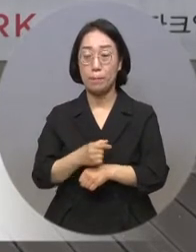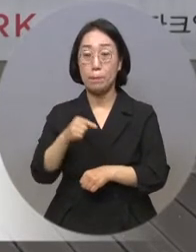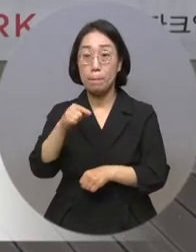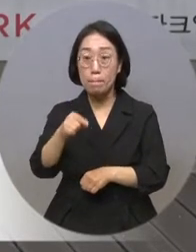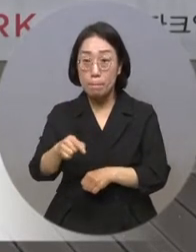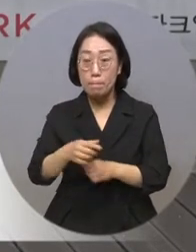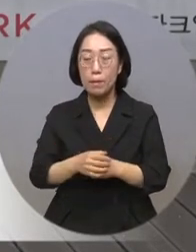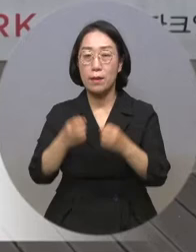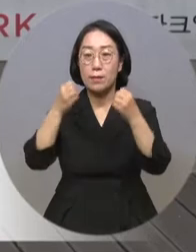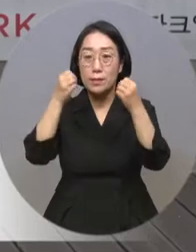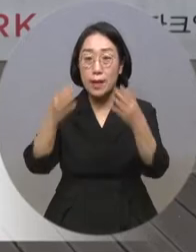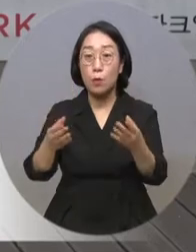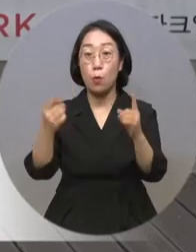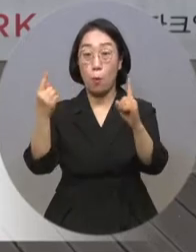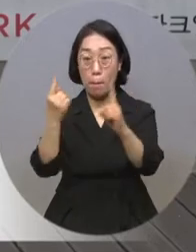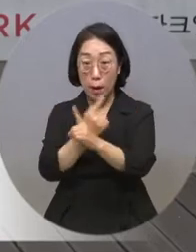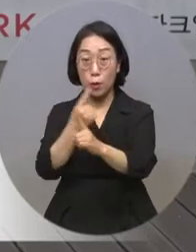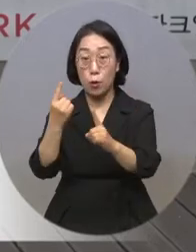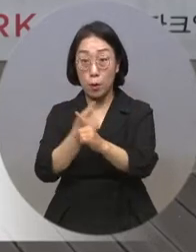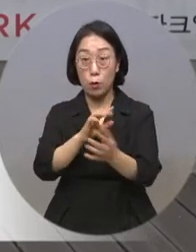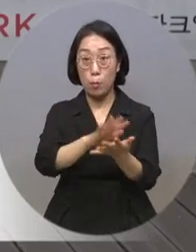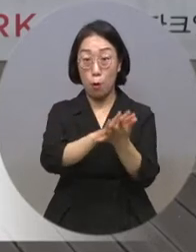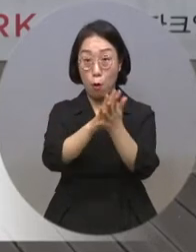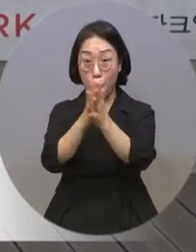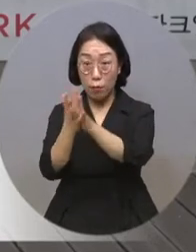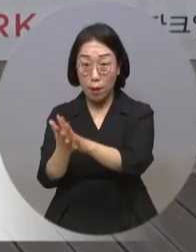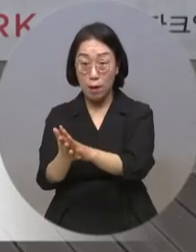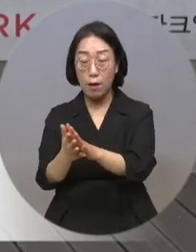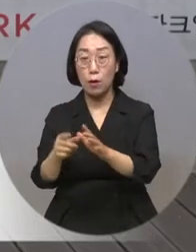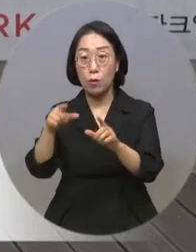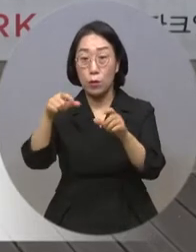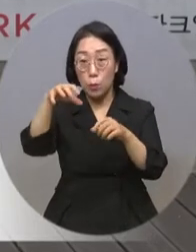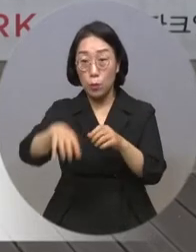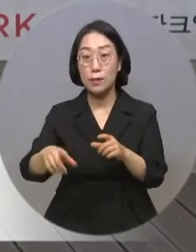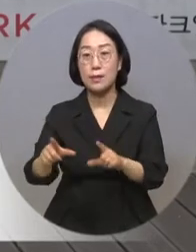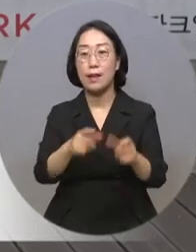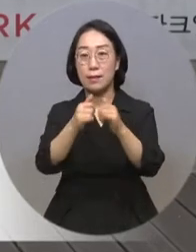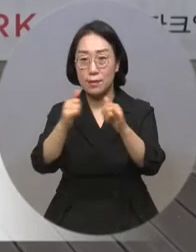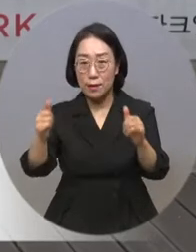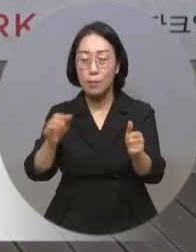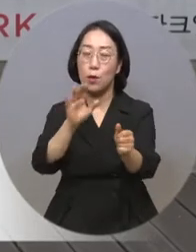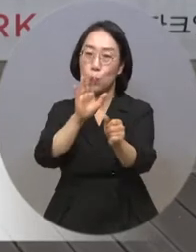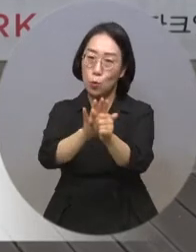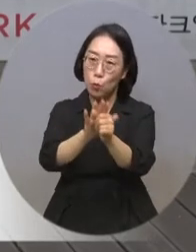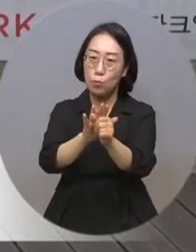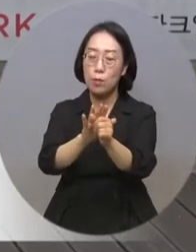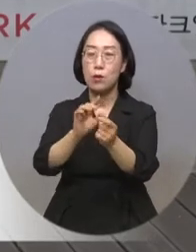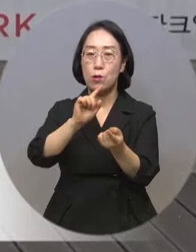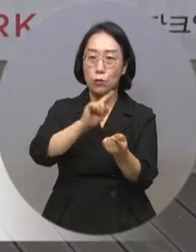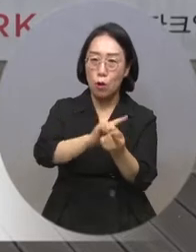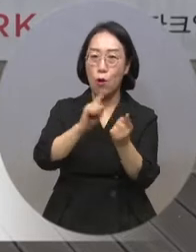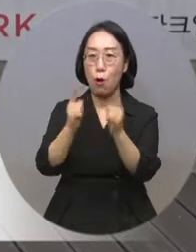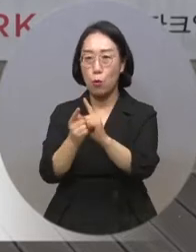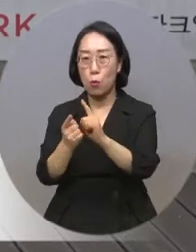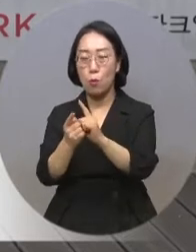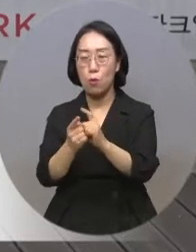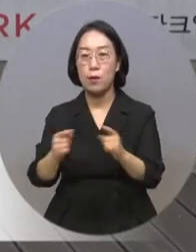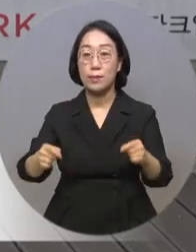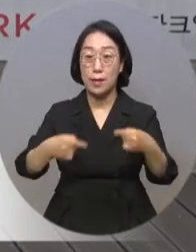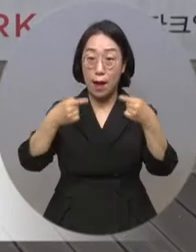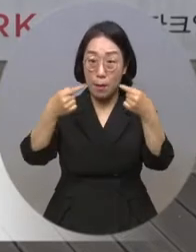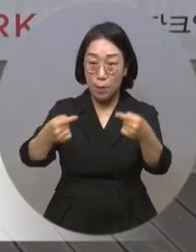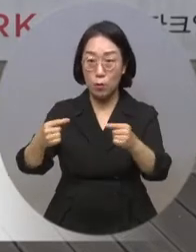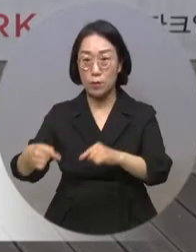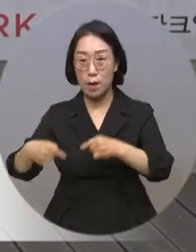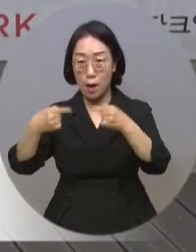문화가 새롭게 변화되고 많은 주민들한테 도움이 되고 함께 참여해서